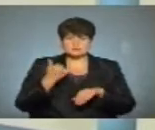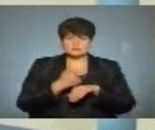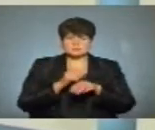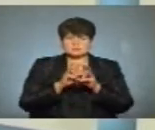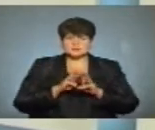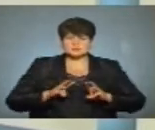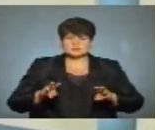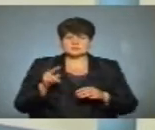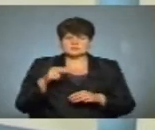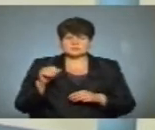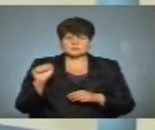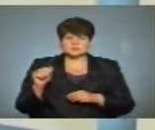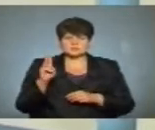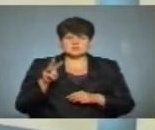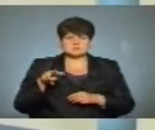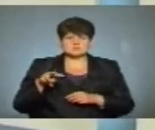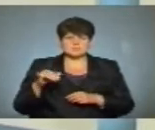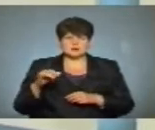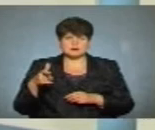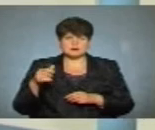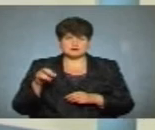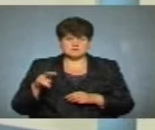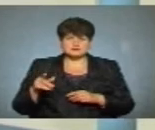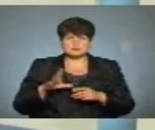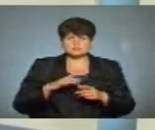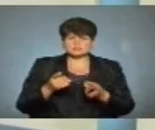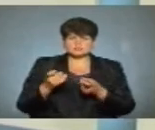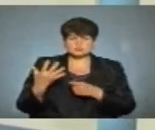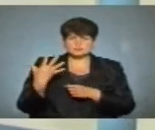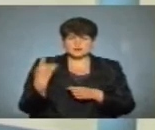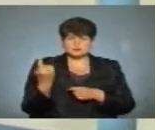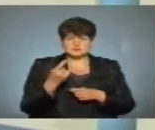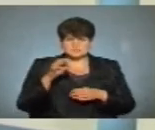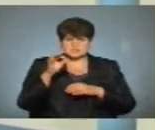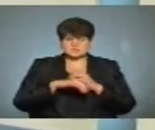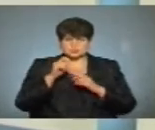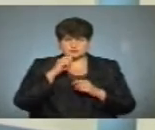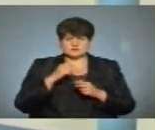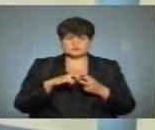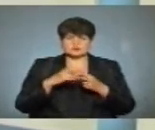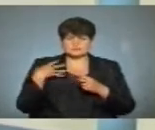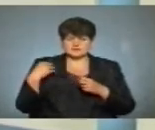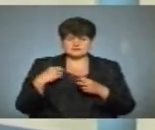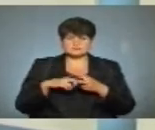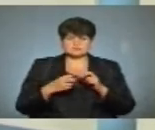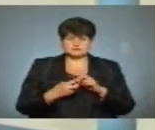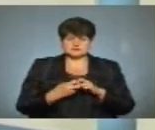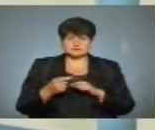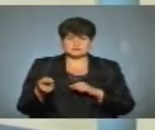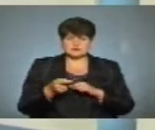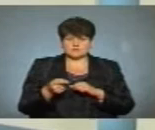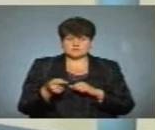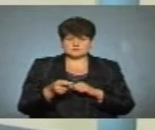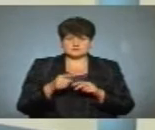прем'єр-міністра Дениса Анатолійовича Шмигаля, де залучено було 5 областей Західної України. Це Львівська, Івано-Франківська,